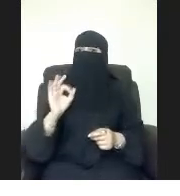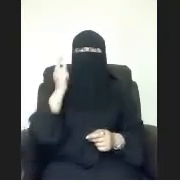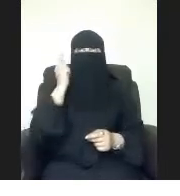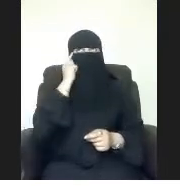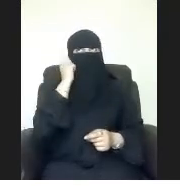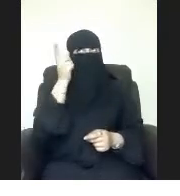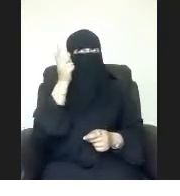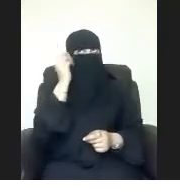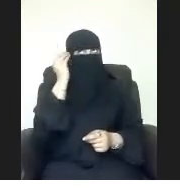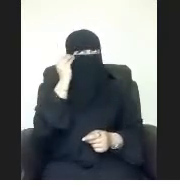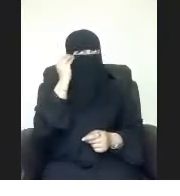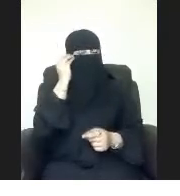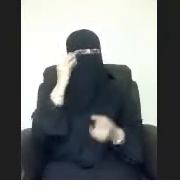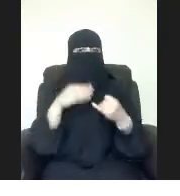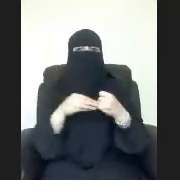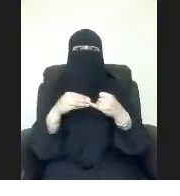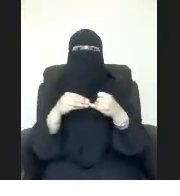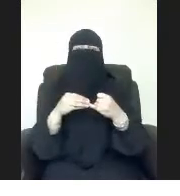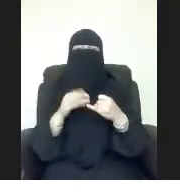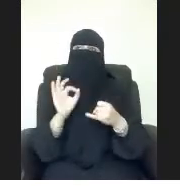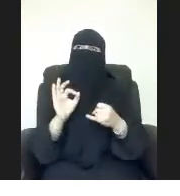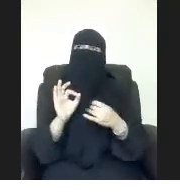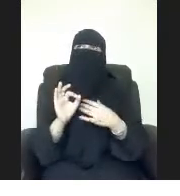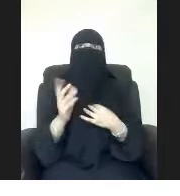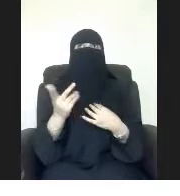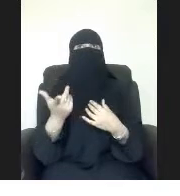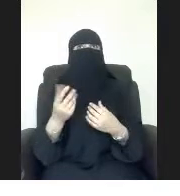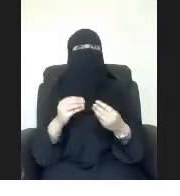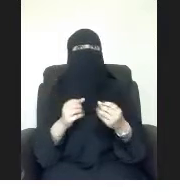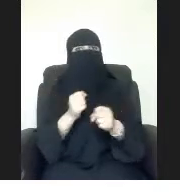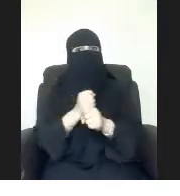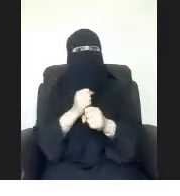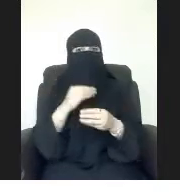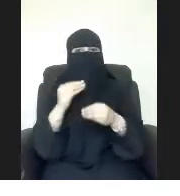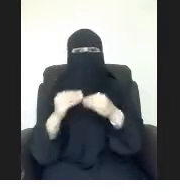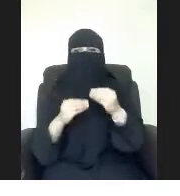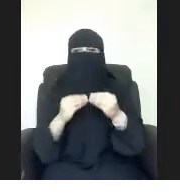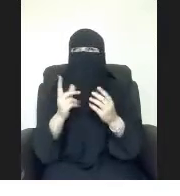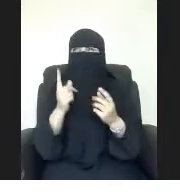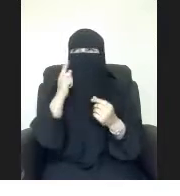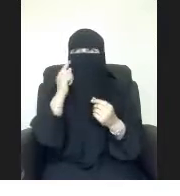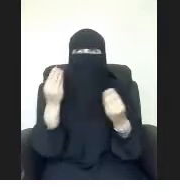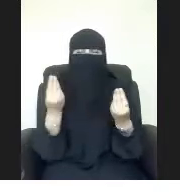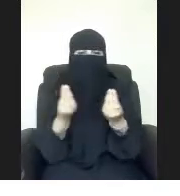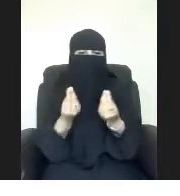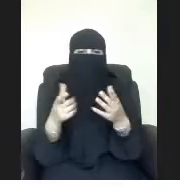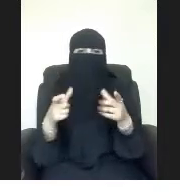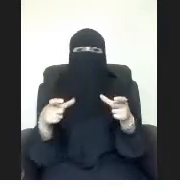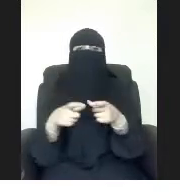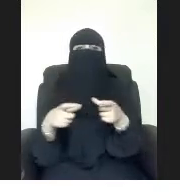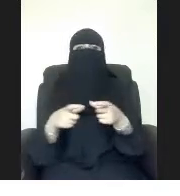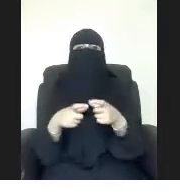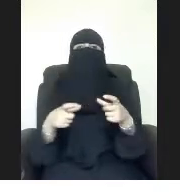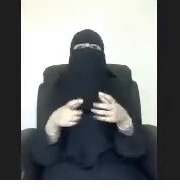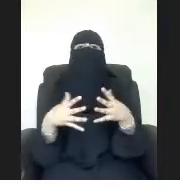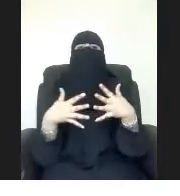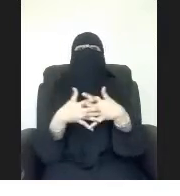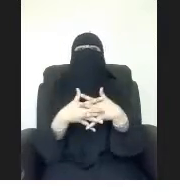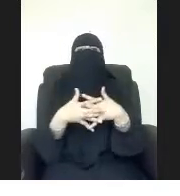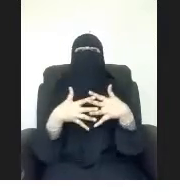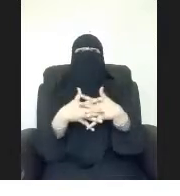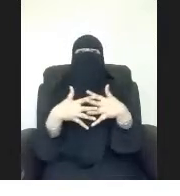باهتماماتهم، معروفين بكل هذه الخصائص التي تجعلهم مجموعة متجانسة. الحضور الاجتماعي social